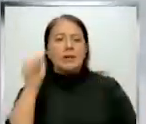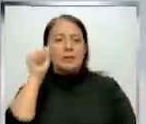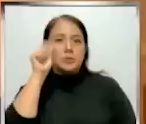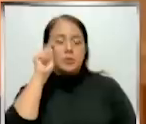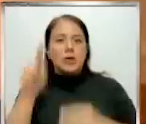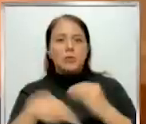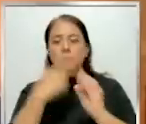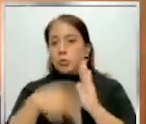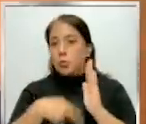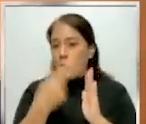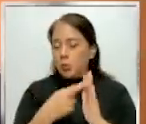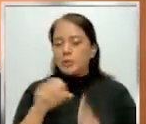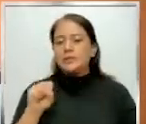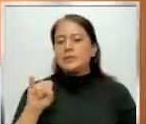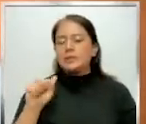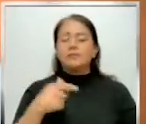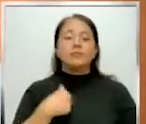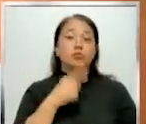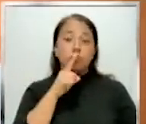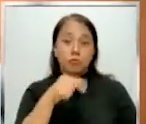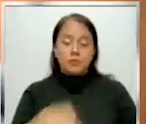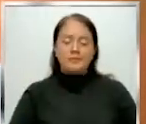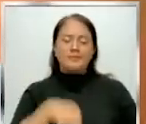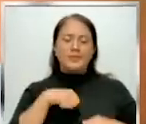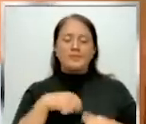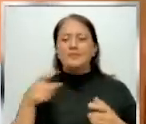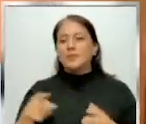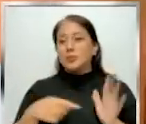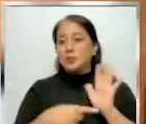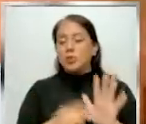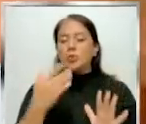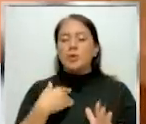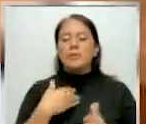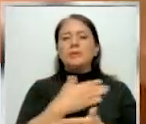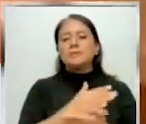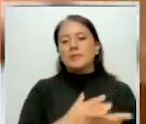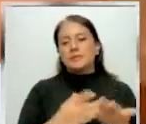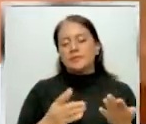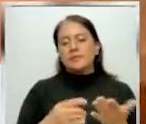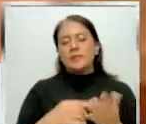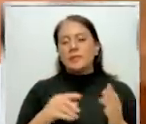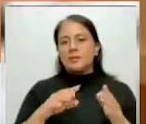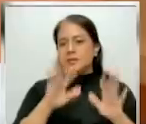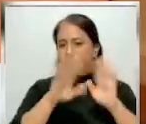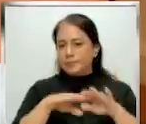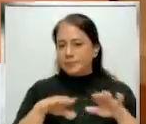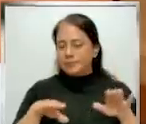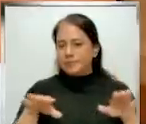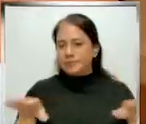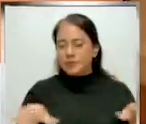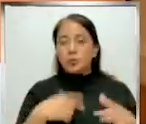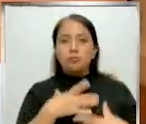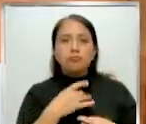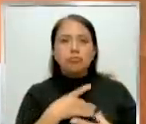sisa. Proud ako sa Maria Clara at Ibarra kasi nga nagiging part na siya ng ano eh, ng mga bata. Mas nagkaka-interest sila.